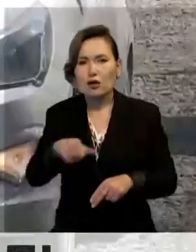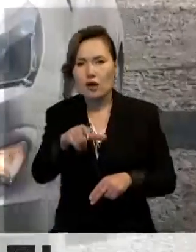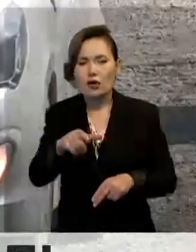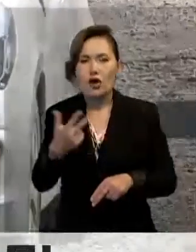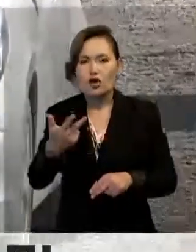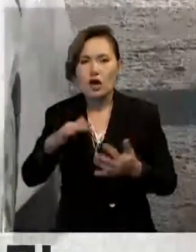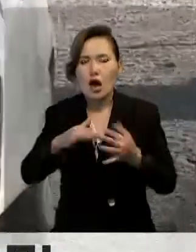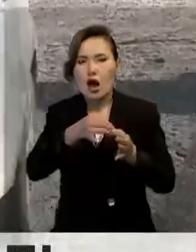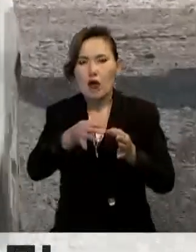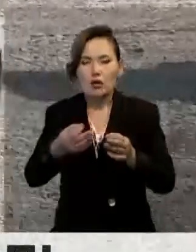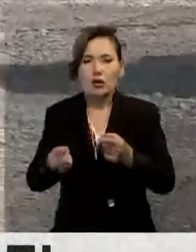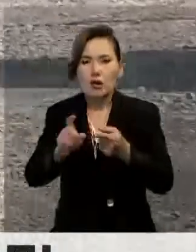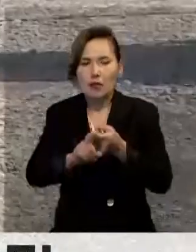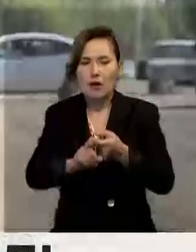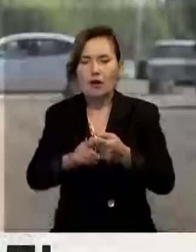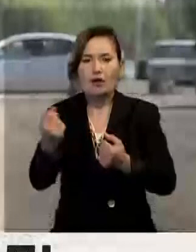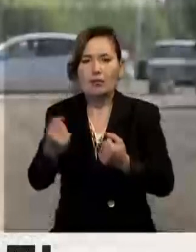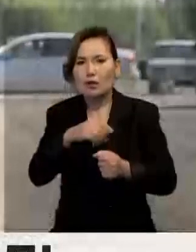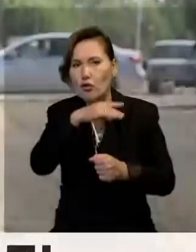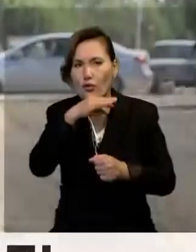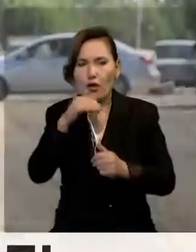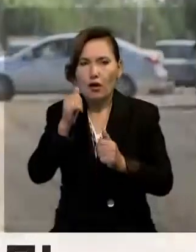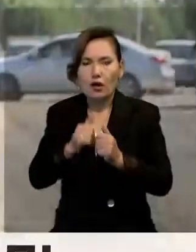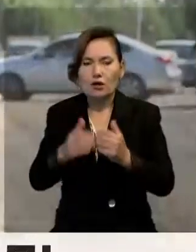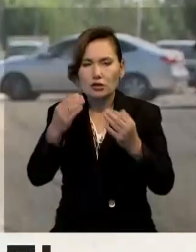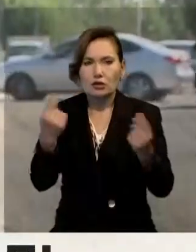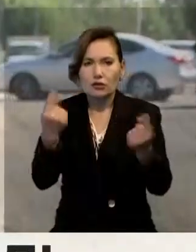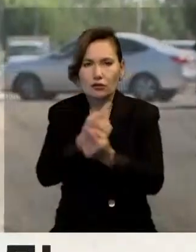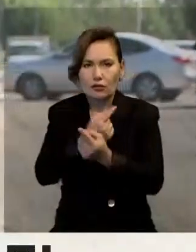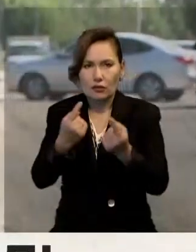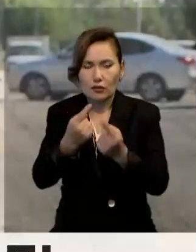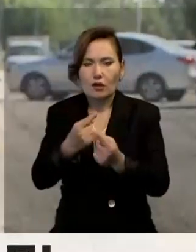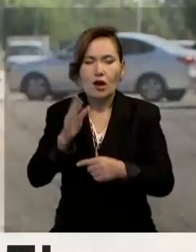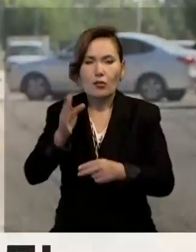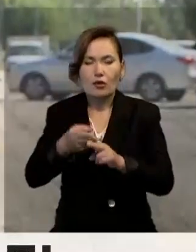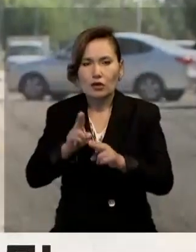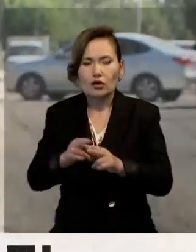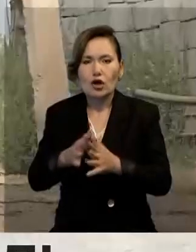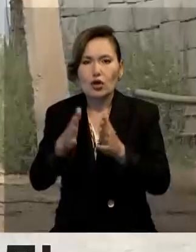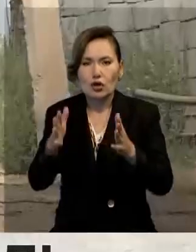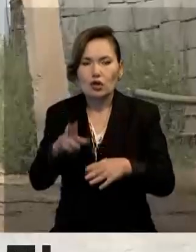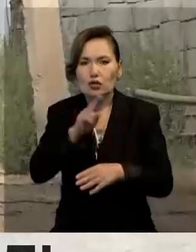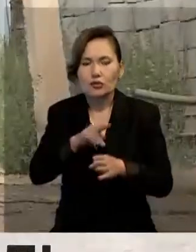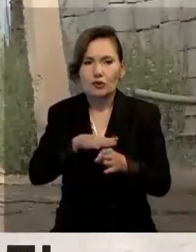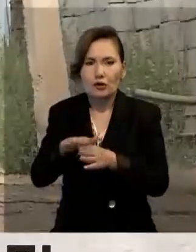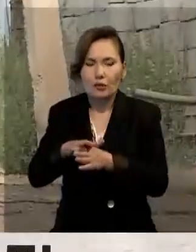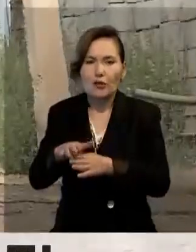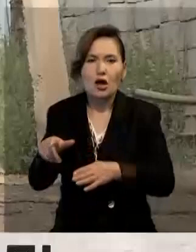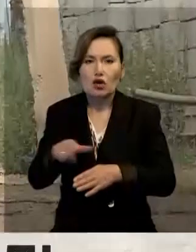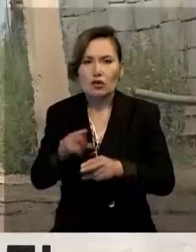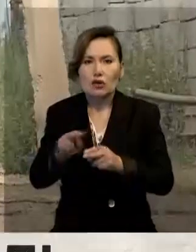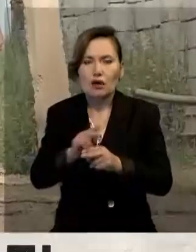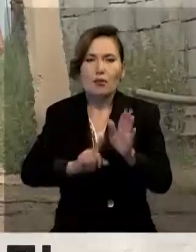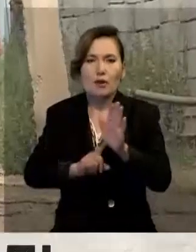көшеден. Адам көп жүреді бұл жерде. Ешқандай ремонт болмаған еді. Міне үлкен жұмыстар істеп жатыр. 80 мың тұрғыны бар